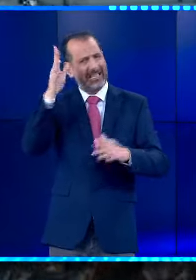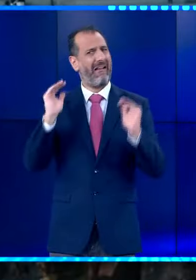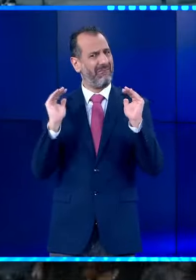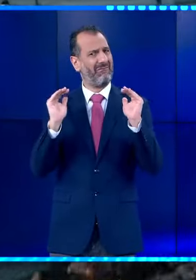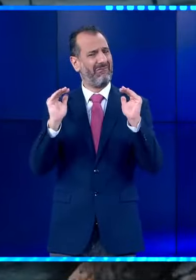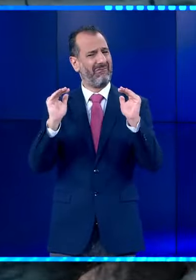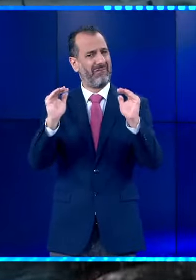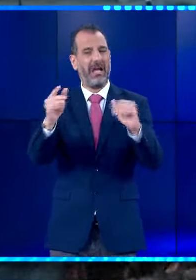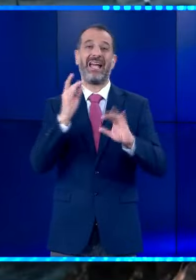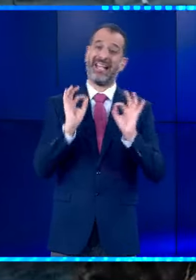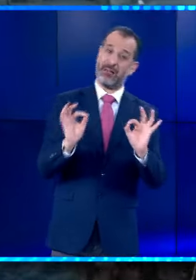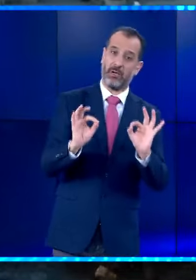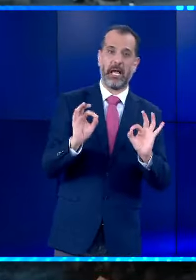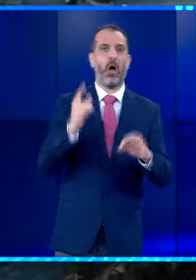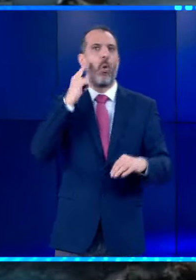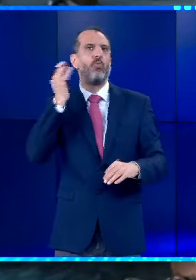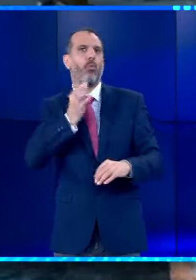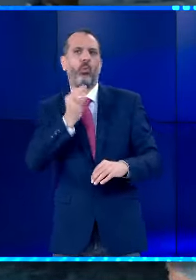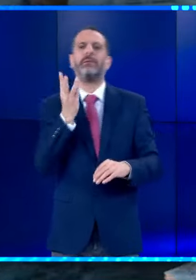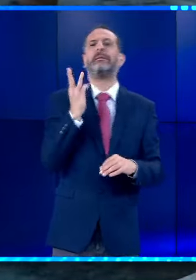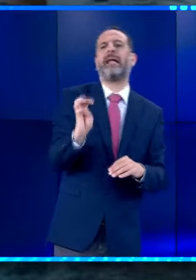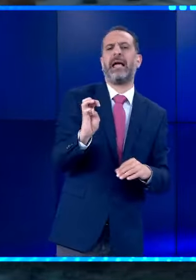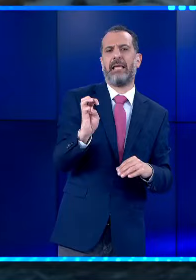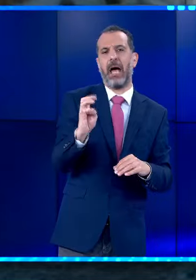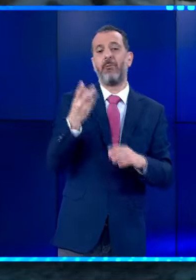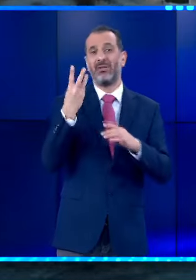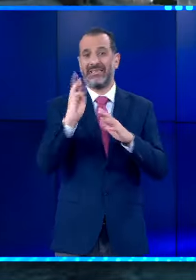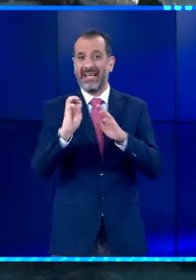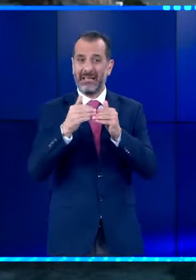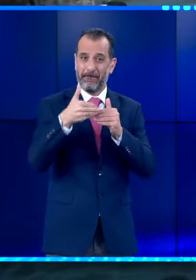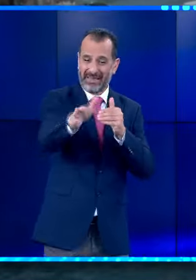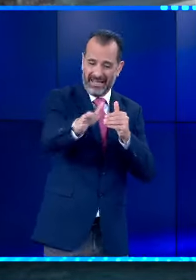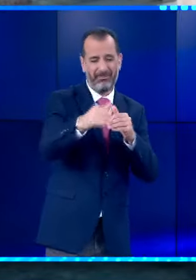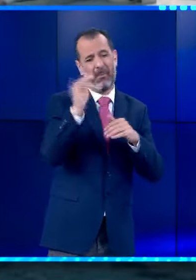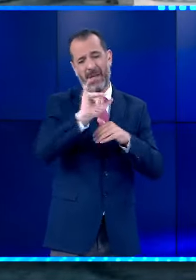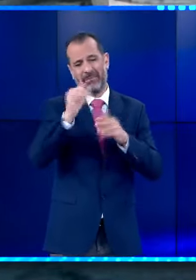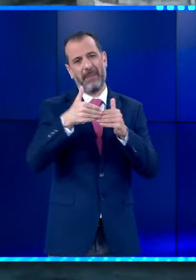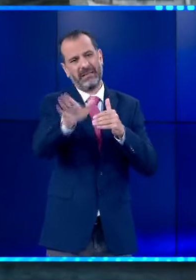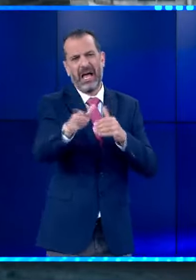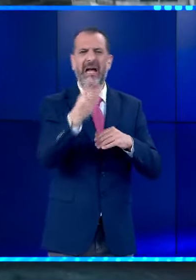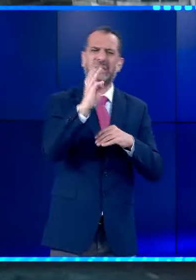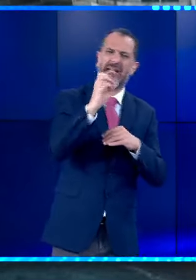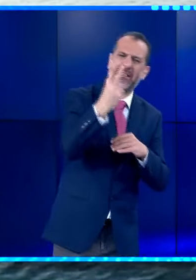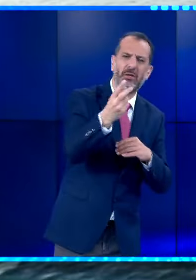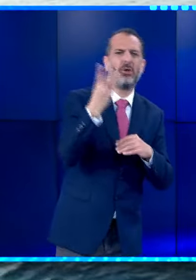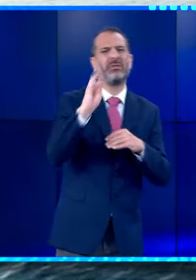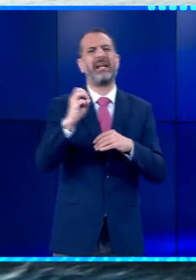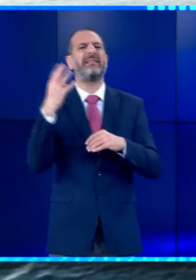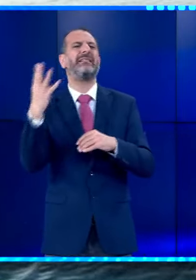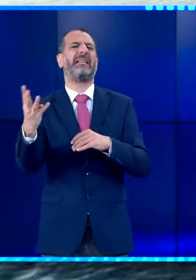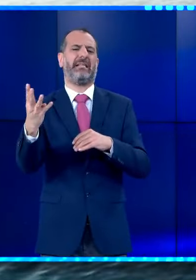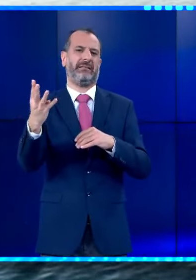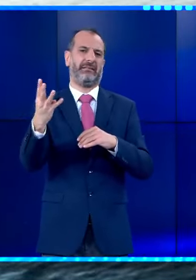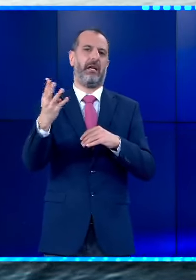διατηρηθείτε, κανονικά είναι οι 30 περίπου βαθμοί, θα είμαστε απλώς από την Πέμπτη και μετά λίγο παραπάνω, 32 με 34 βαθμοί, αλλά δεν θα είναι